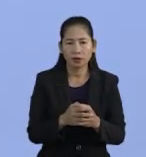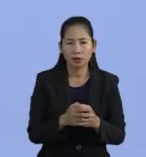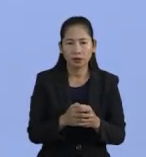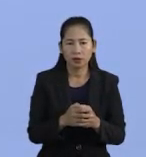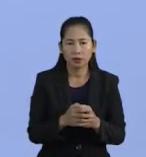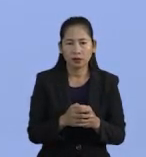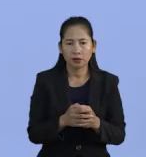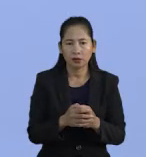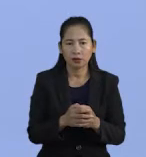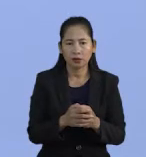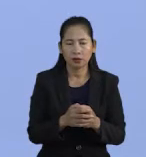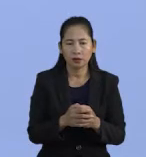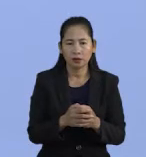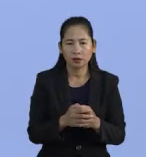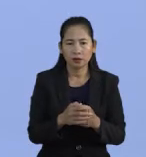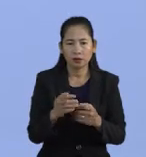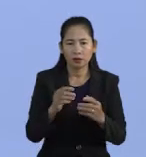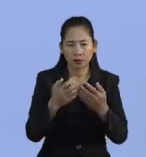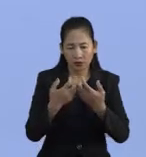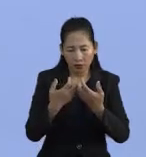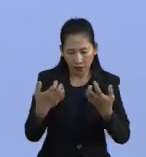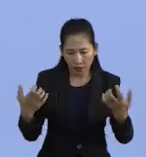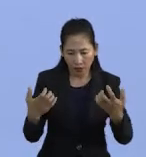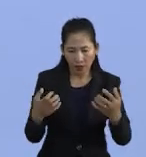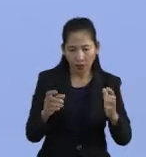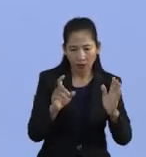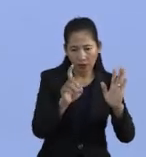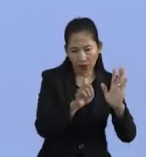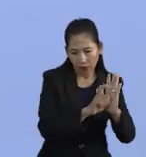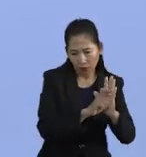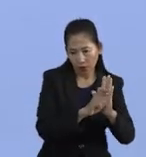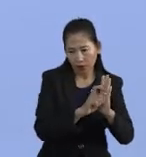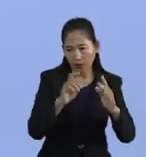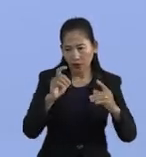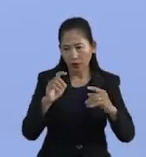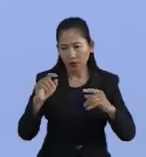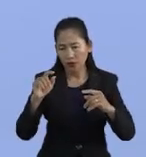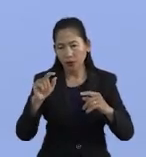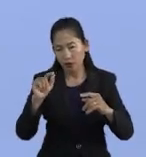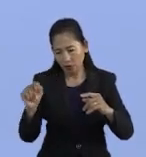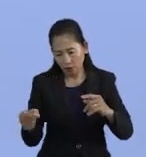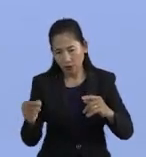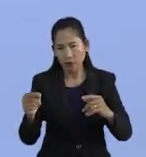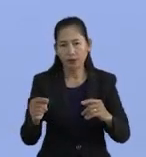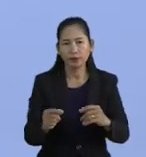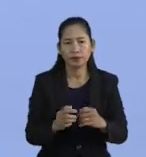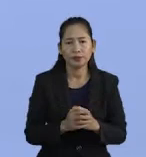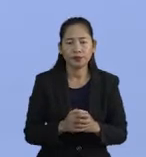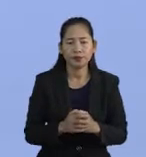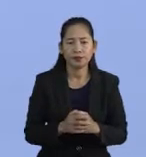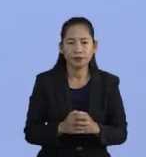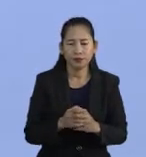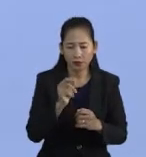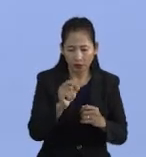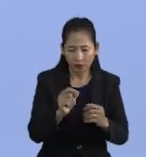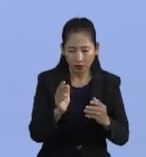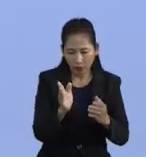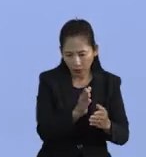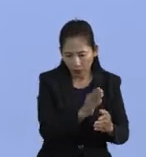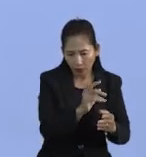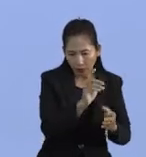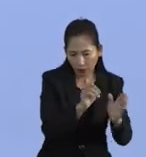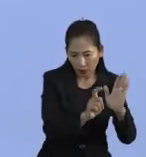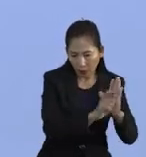anh nhẹ nhé này cốt nắng nhé, phải tu sửa tập hiện được con đấy, bà này cho tập hiện,